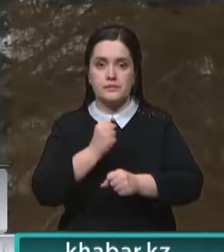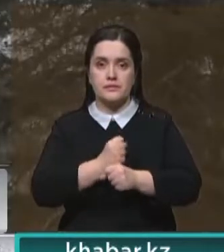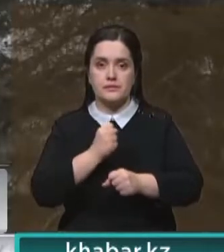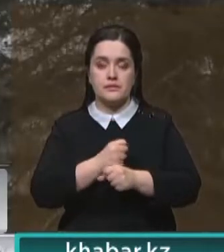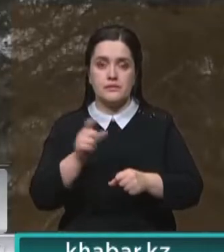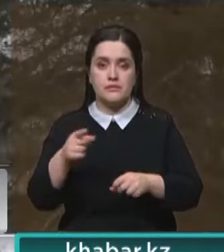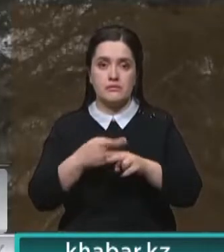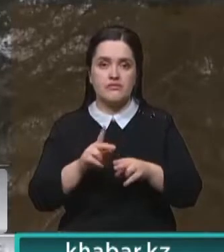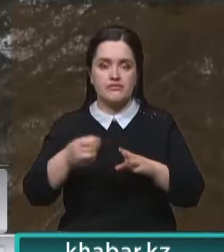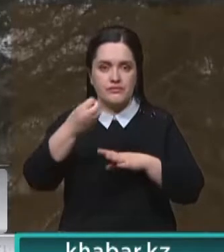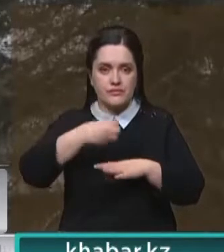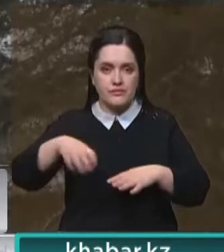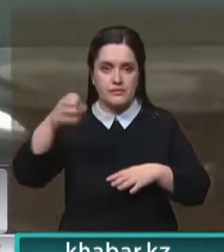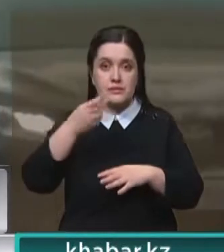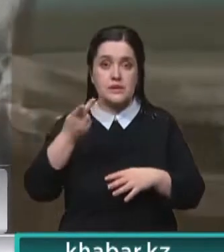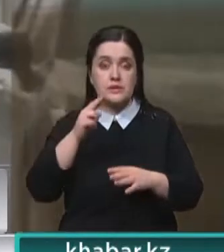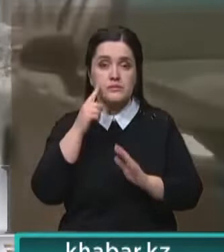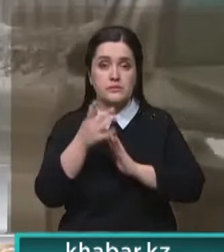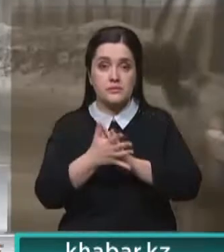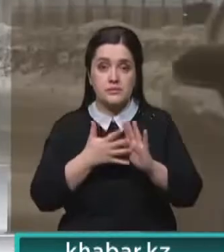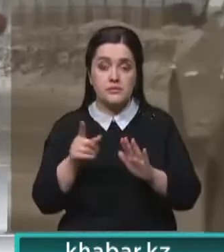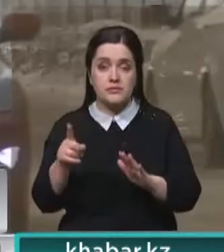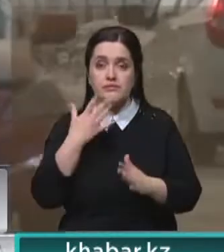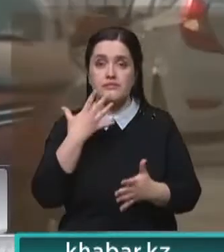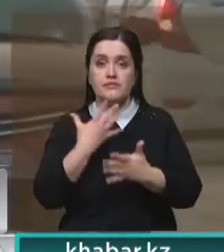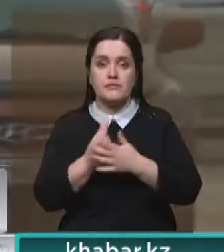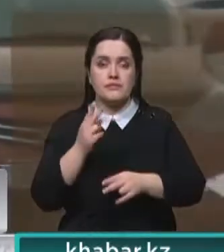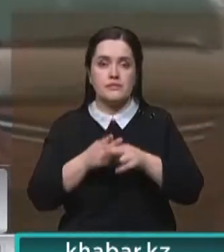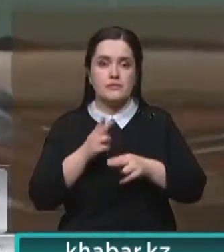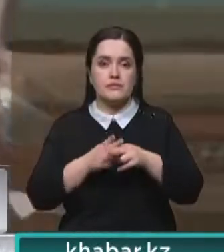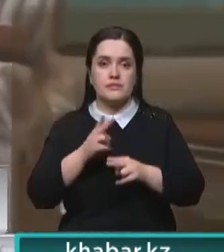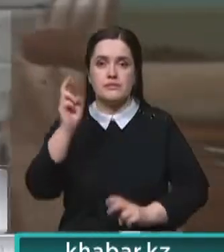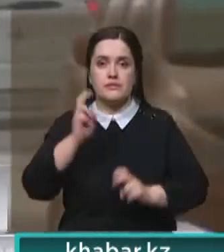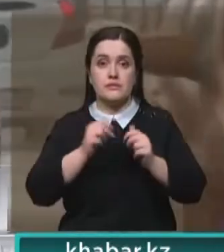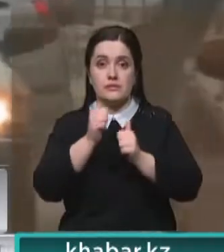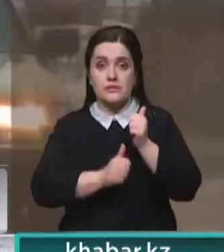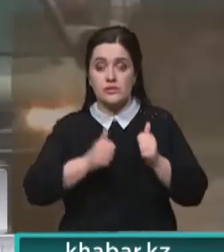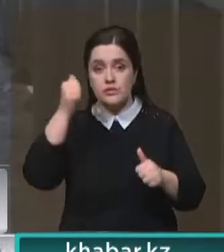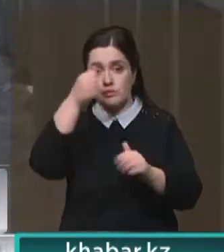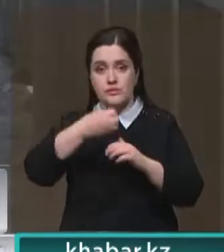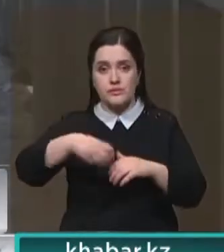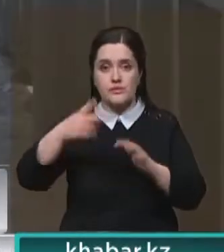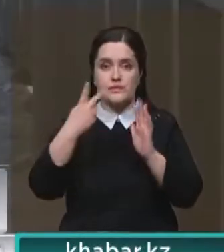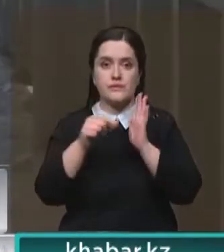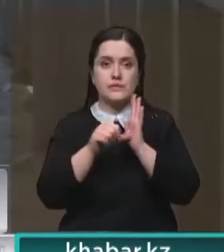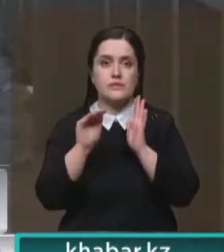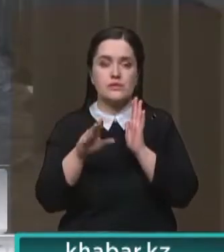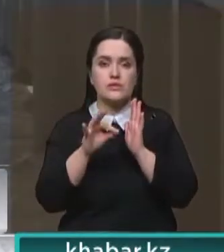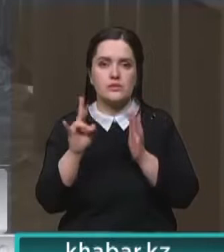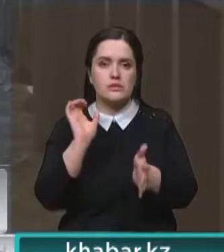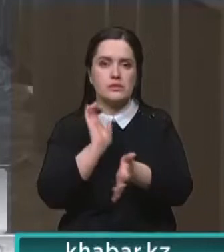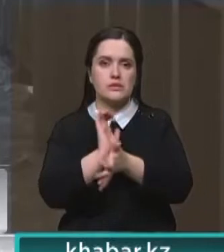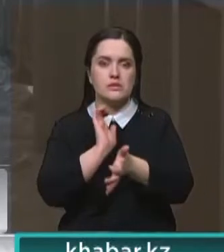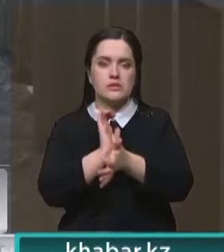а стало быть и выбросы для понимания местный металлургический комплекс ежегодно выбрасывает в атмосферу до 26